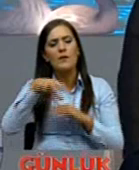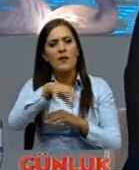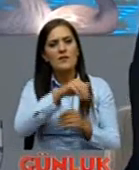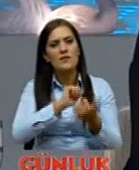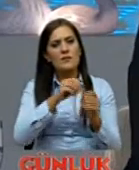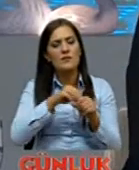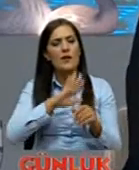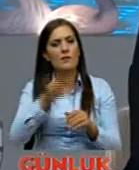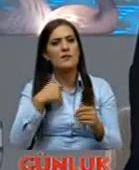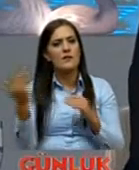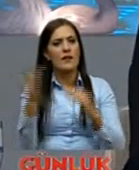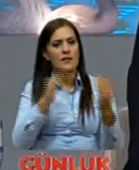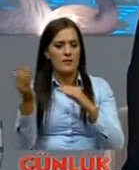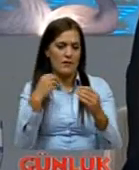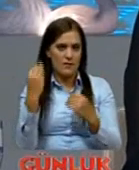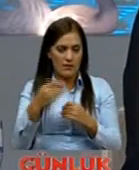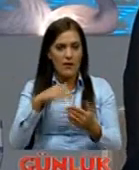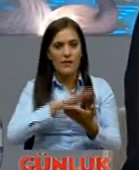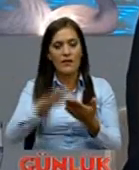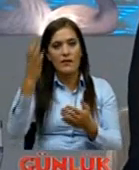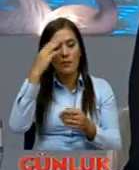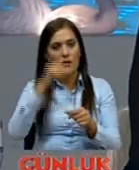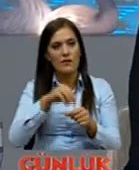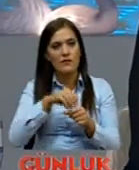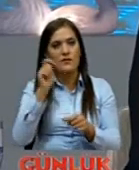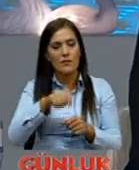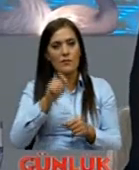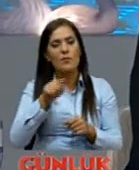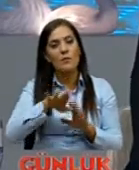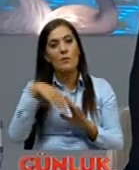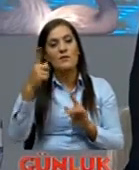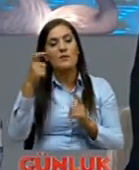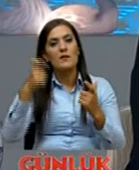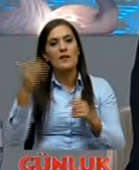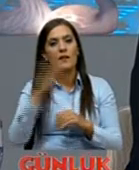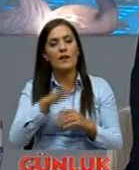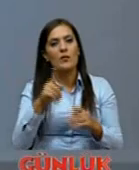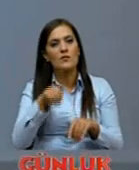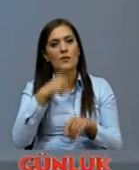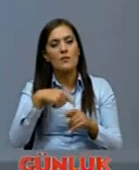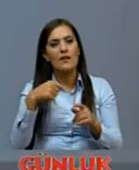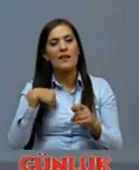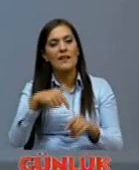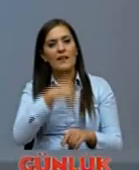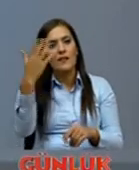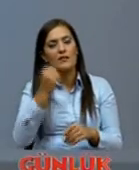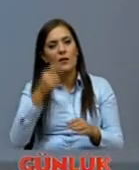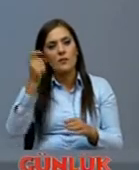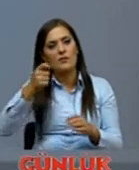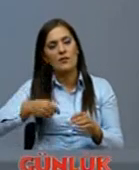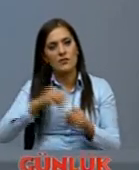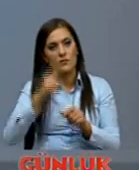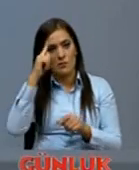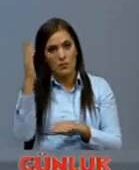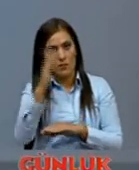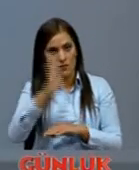branşların hepsi birbirini destekleyici ve altyapı sağlayan. Bak buradan başka yere geldik. O zaman derece alma kriterleri içinde